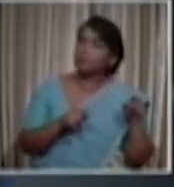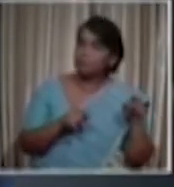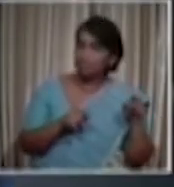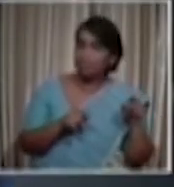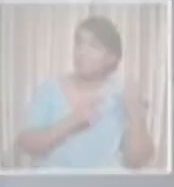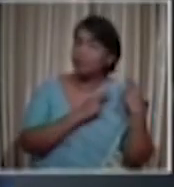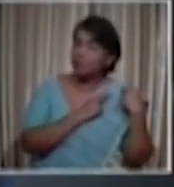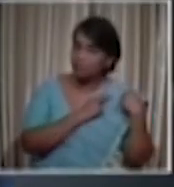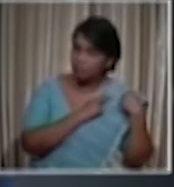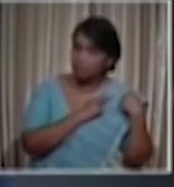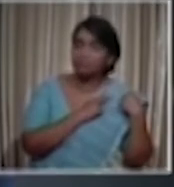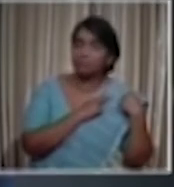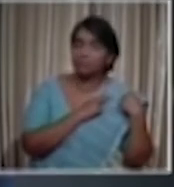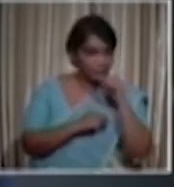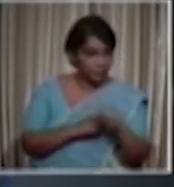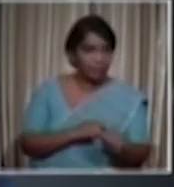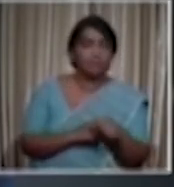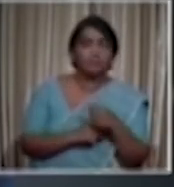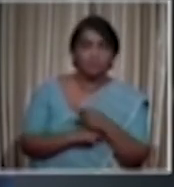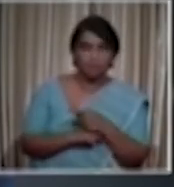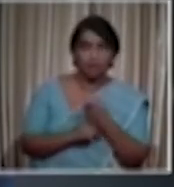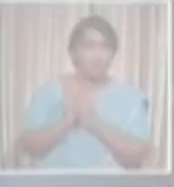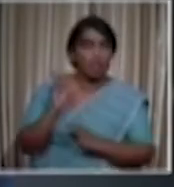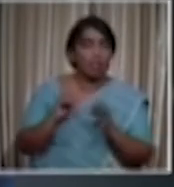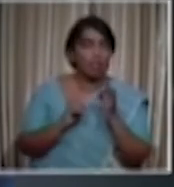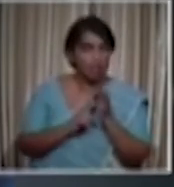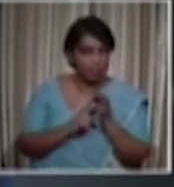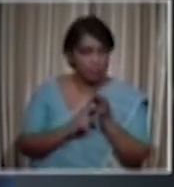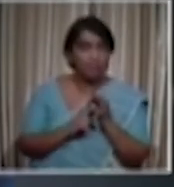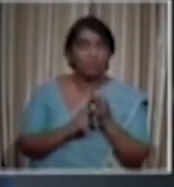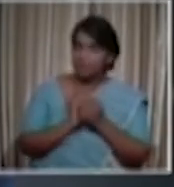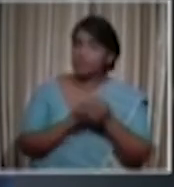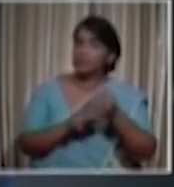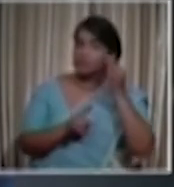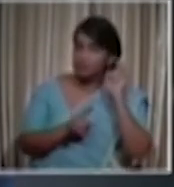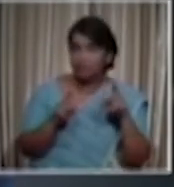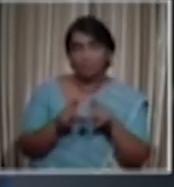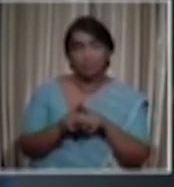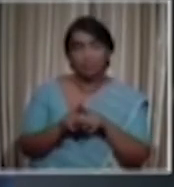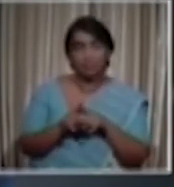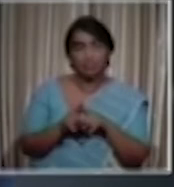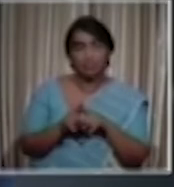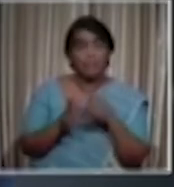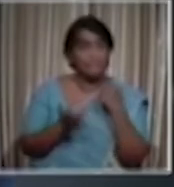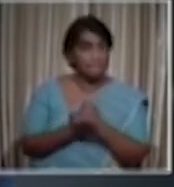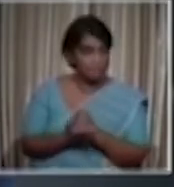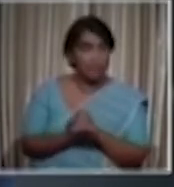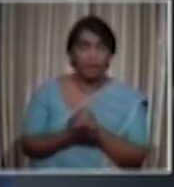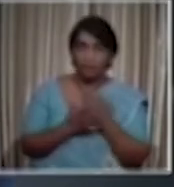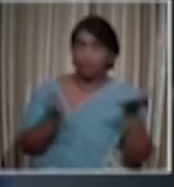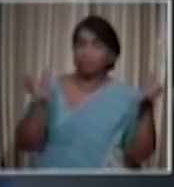ඊටාම වගකීමිනුත් ඊටාම බරපතල ලෙසත් කරු මුදල් අමාත්‍යතුමාත් ගතිගරු ජනාධිපතිතුමාත් ඒ වගේම මහා බැංකුවත්